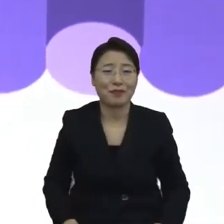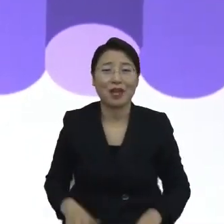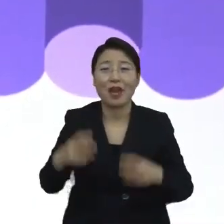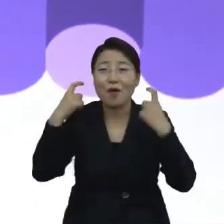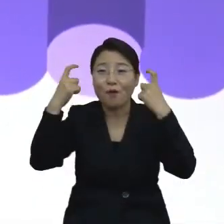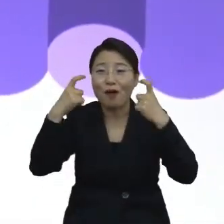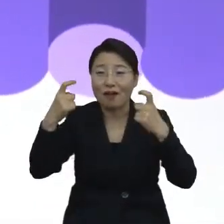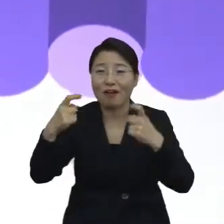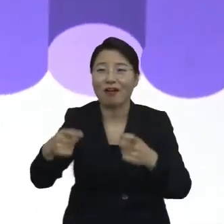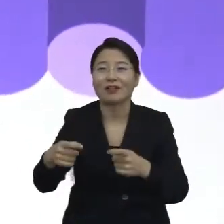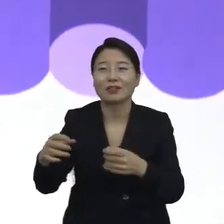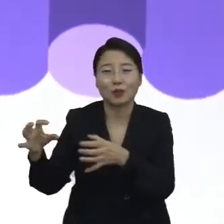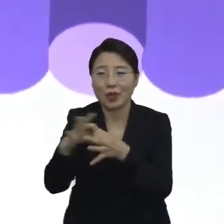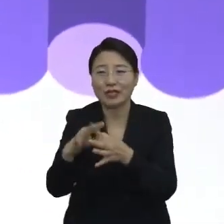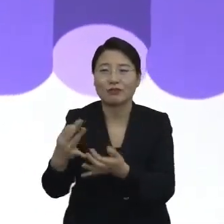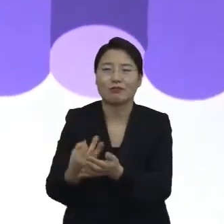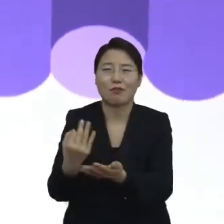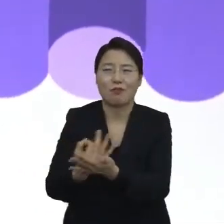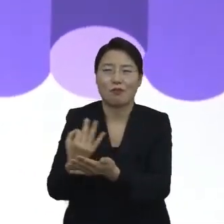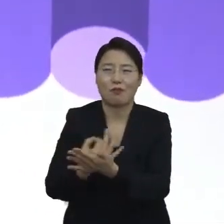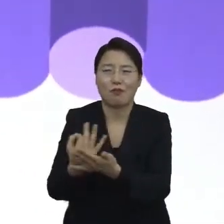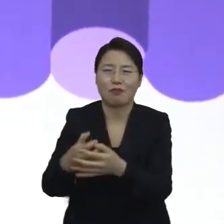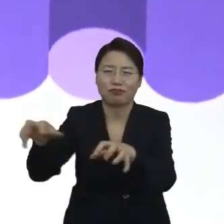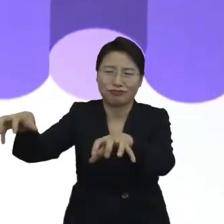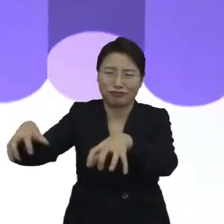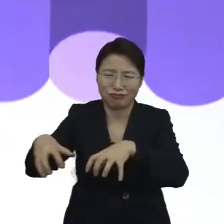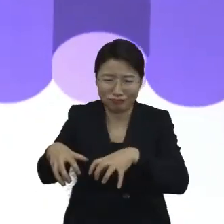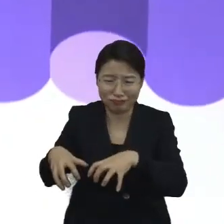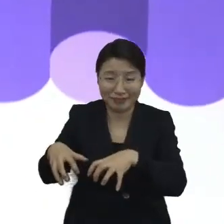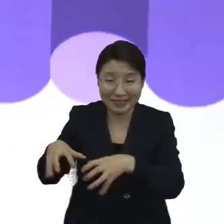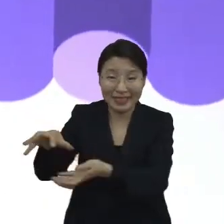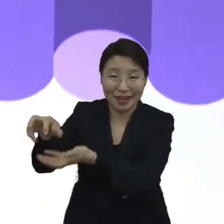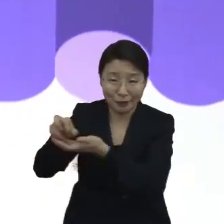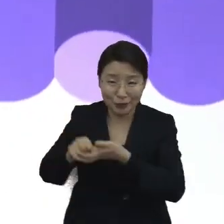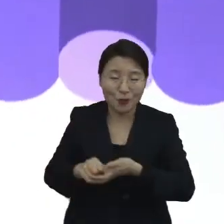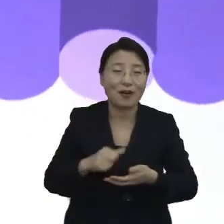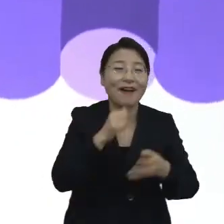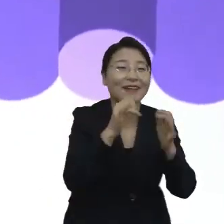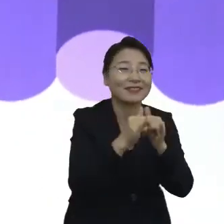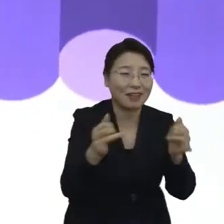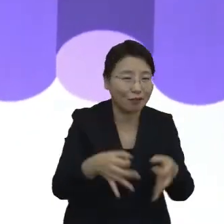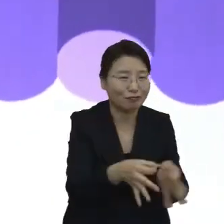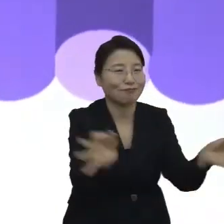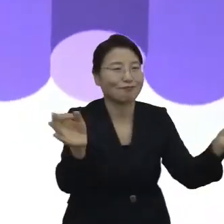많이 벌어야 됩니다. 이게 이제 흘러넘쳐서 서민경제까지 돈을 다 이렇게